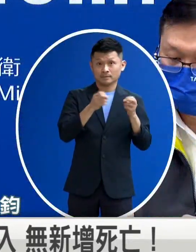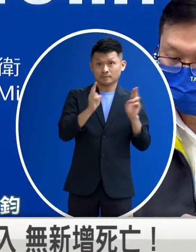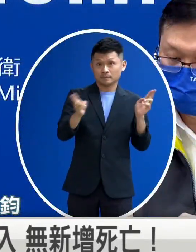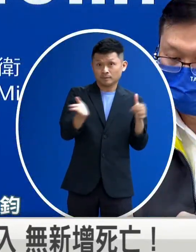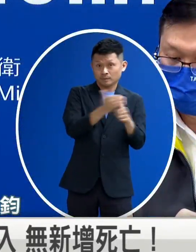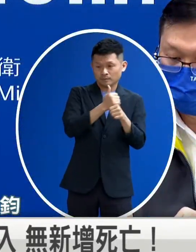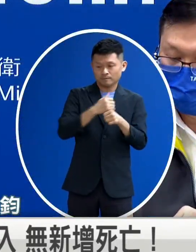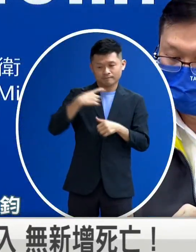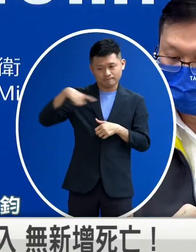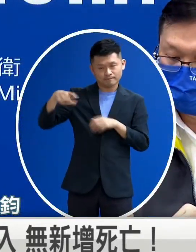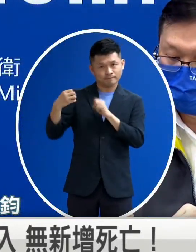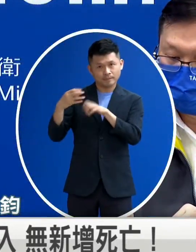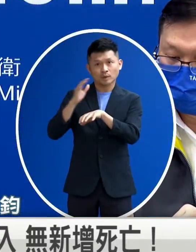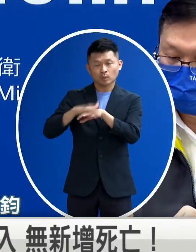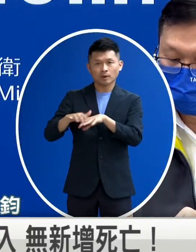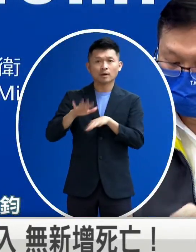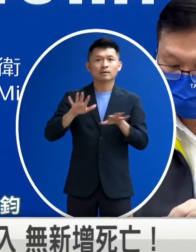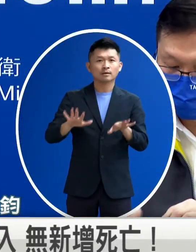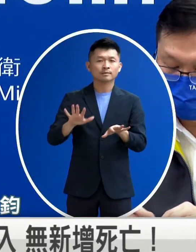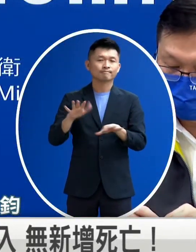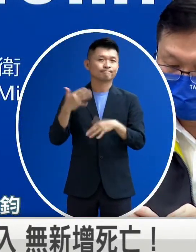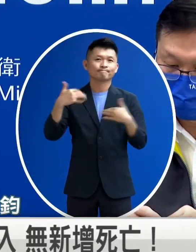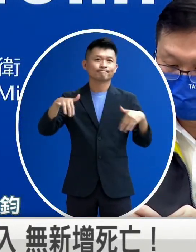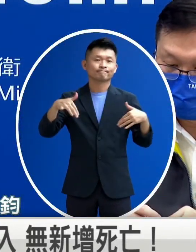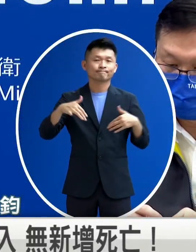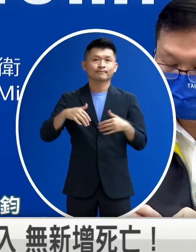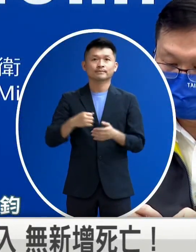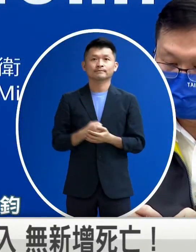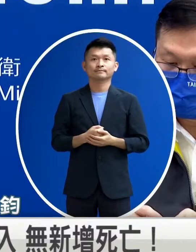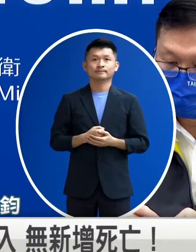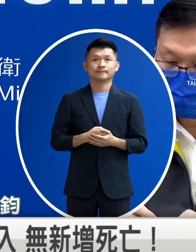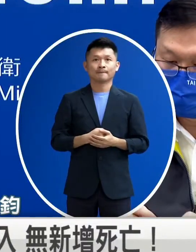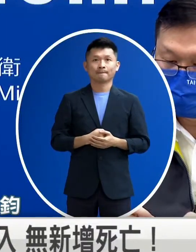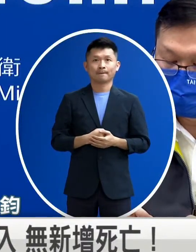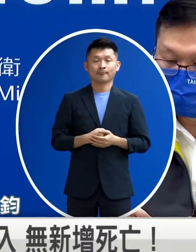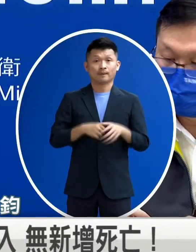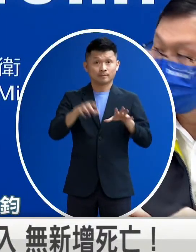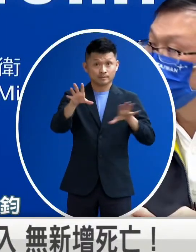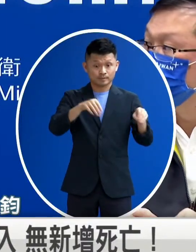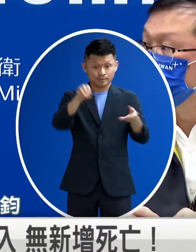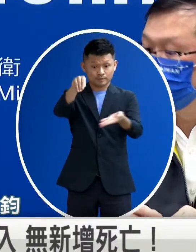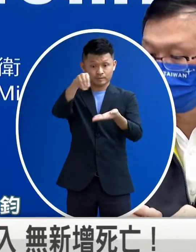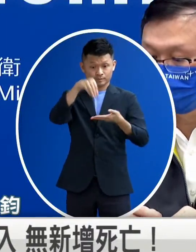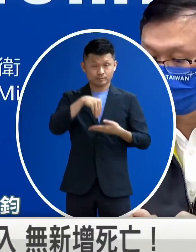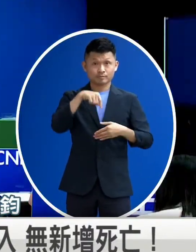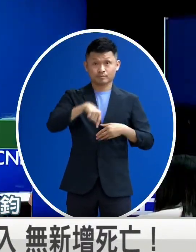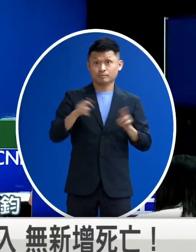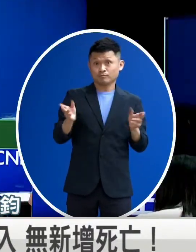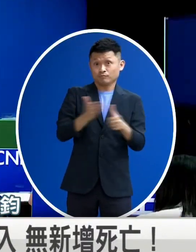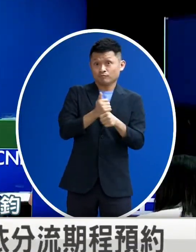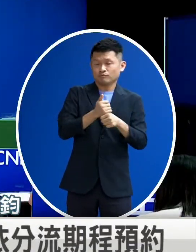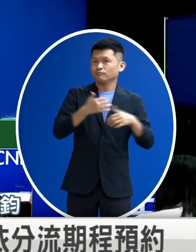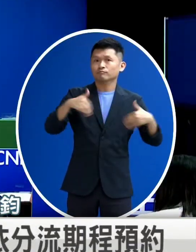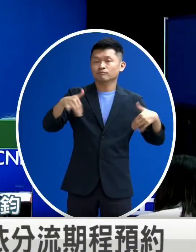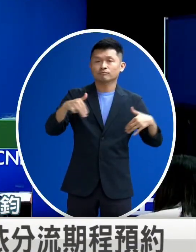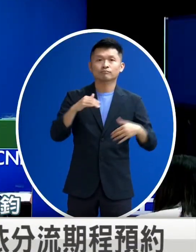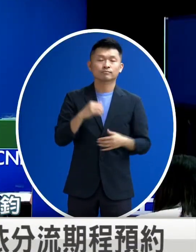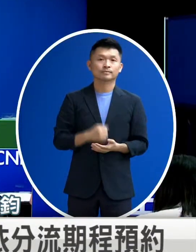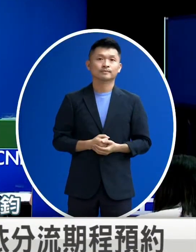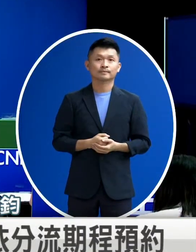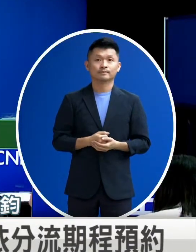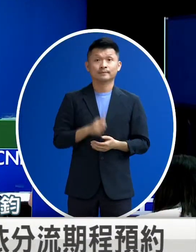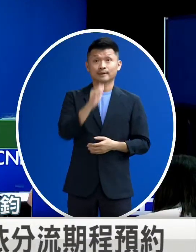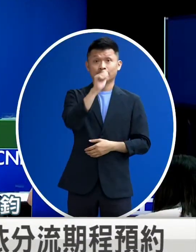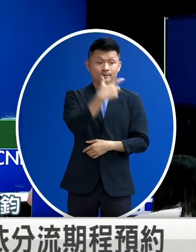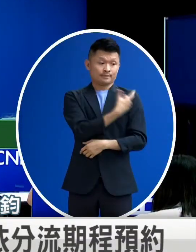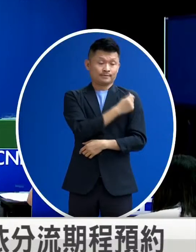做讨论。目前是还没有这方面的一个指引再送到指挥中心来。 好，有关 A D